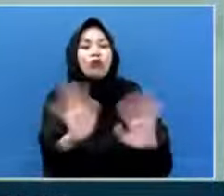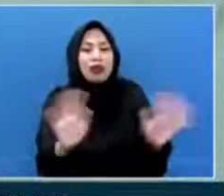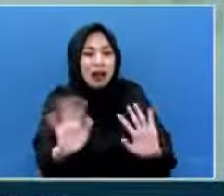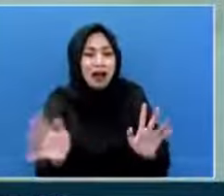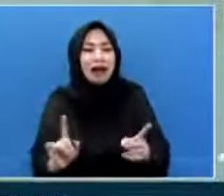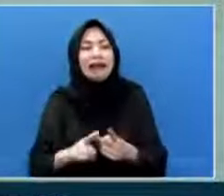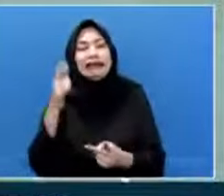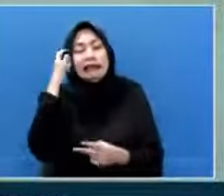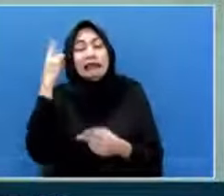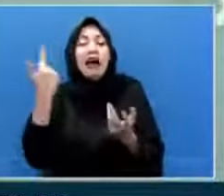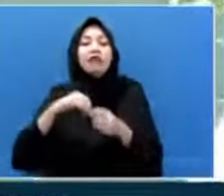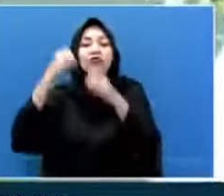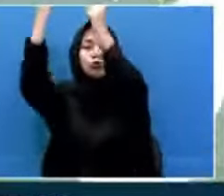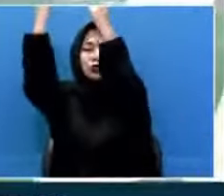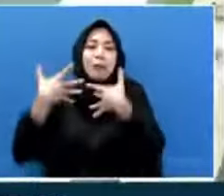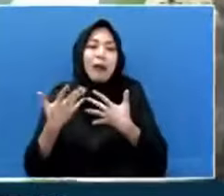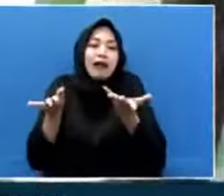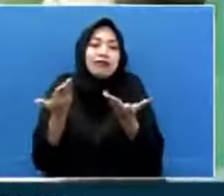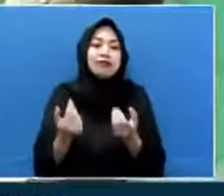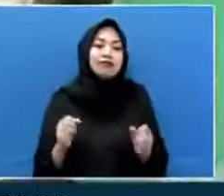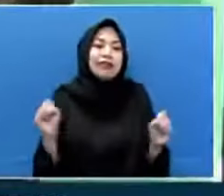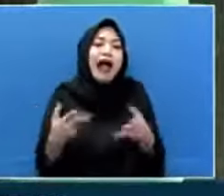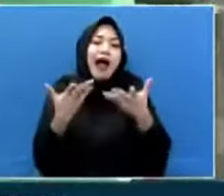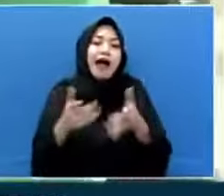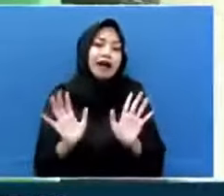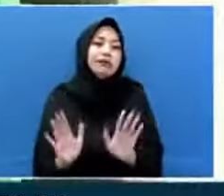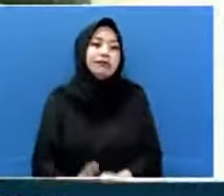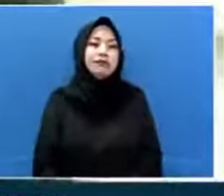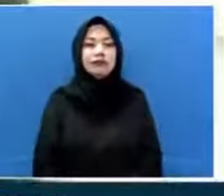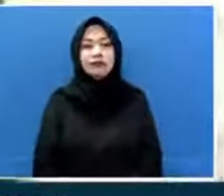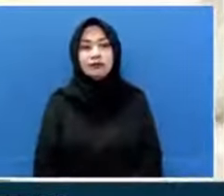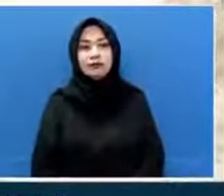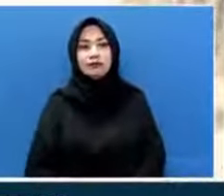keluarga menganggap insiden ini sebagai